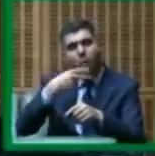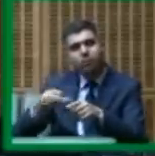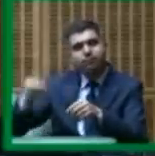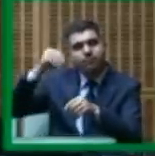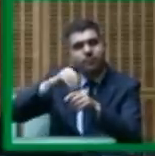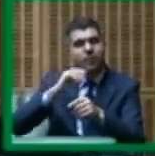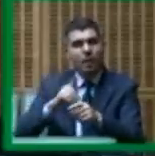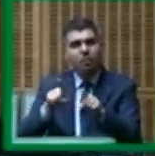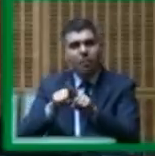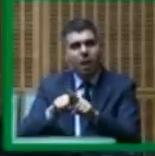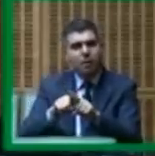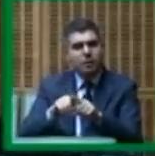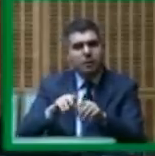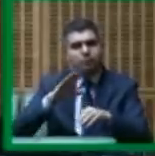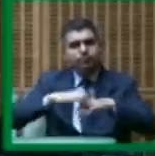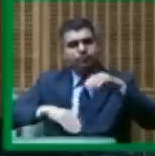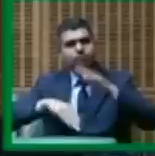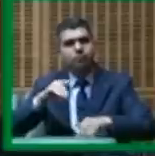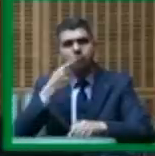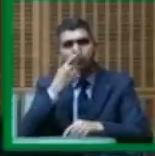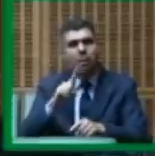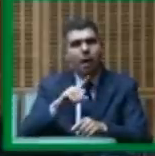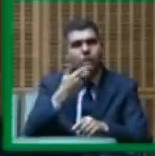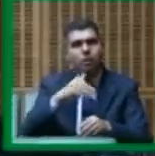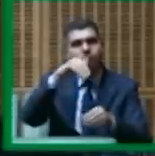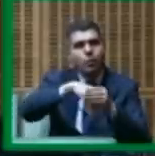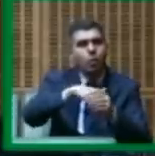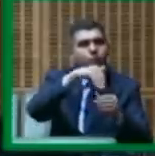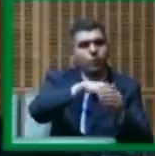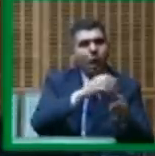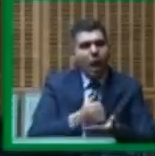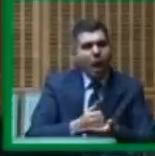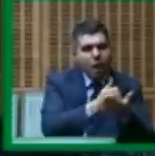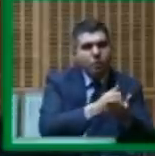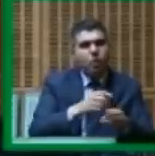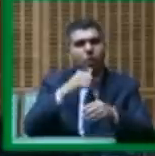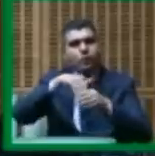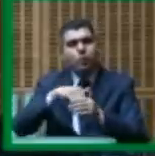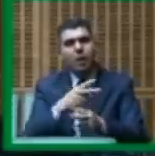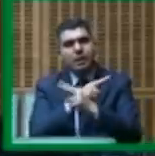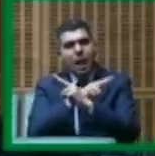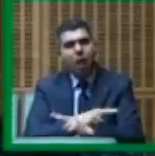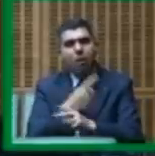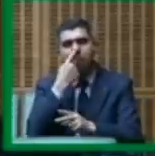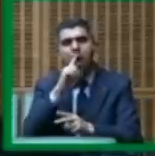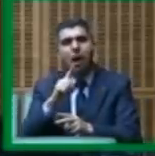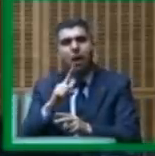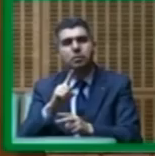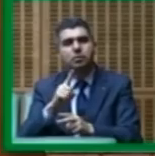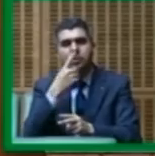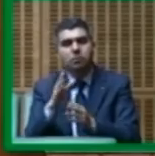تقيس هذا، عندك تقيس الاخر، وفي الاخر كتبقى يعني في لو فون دو بيترين،